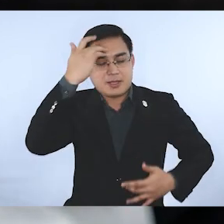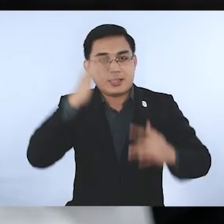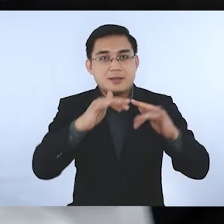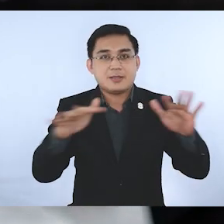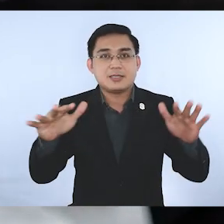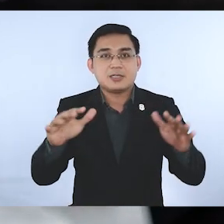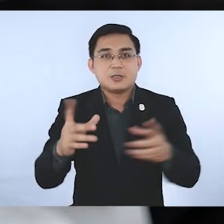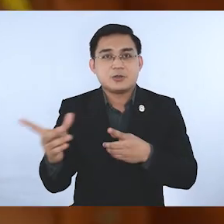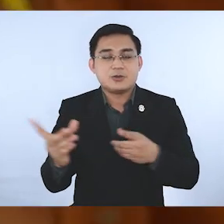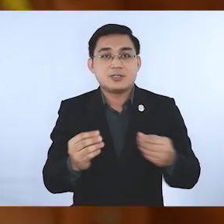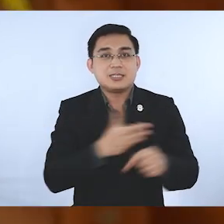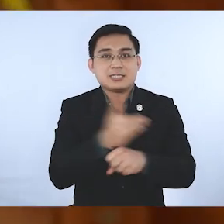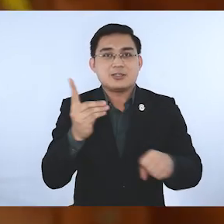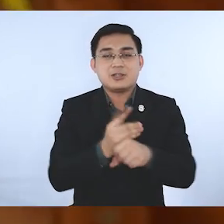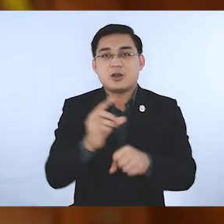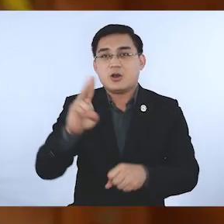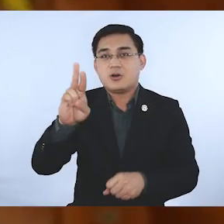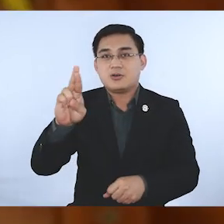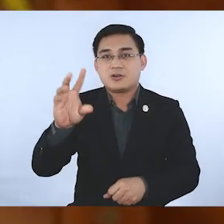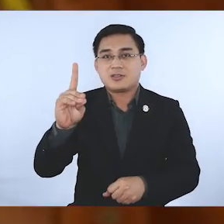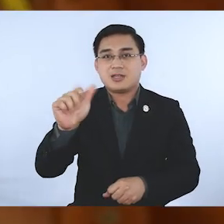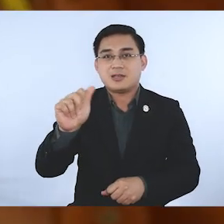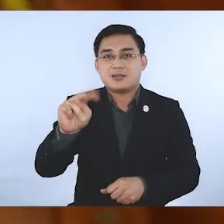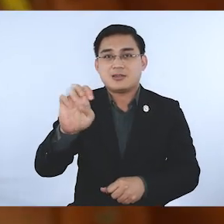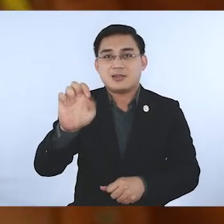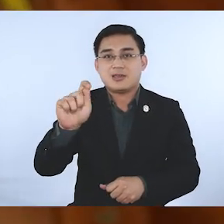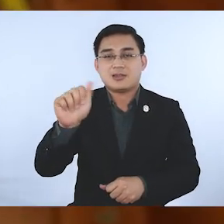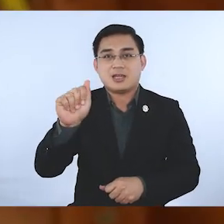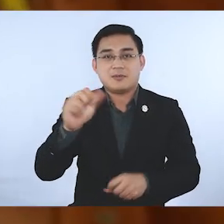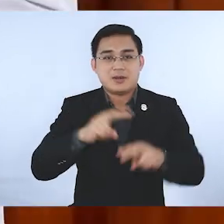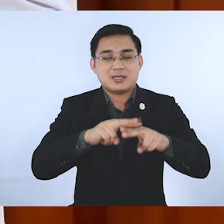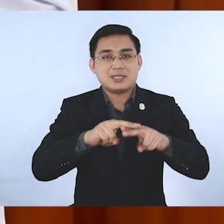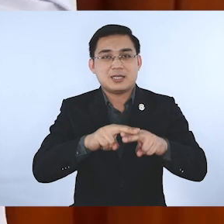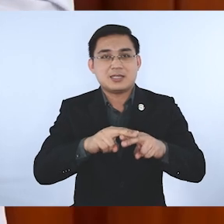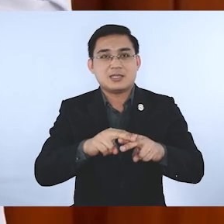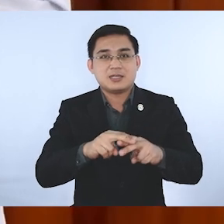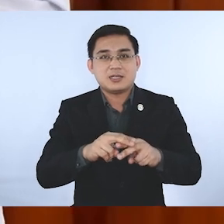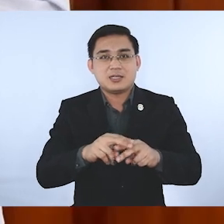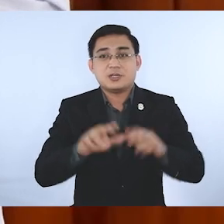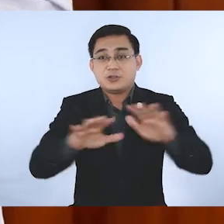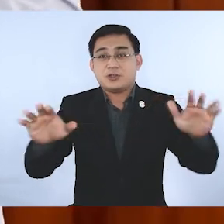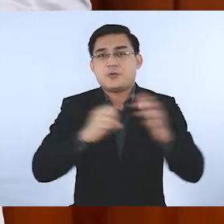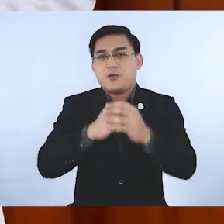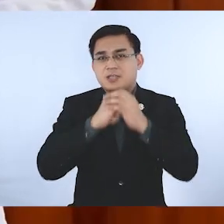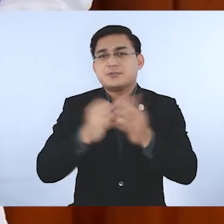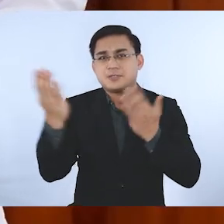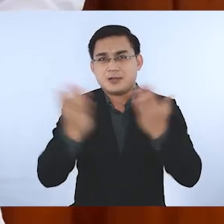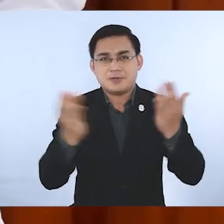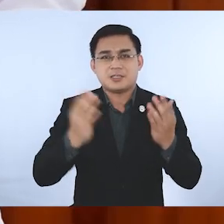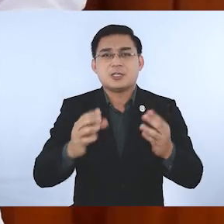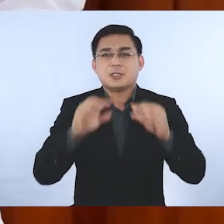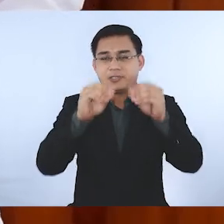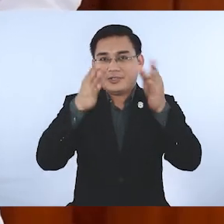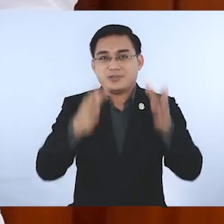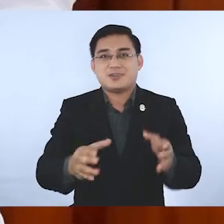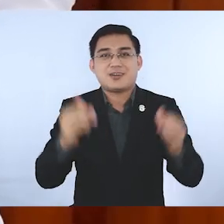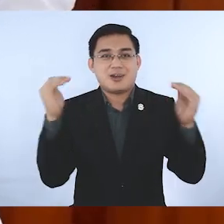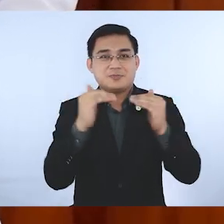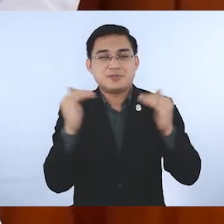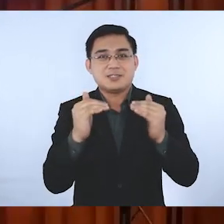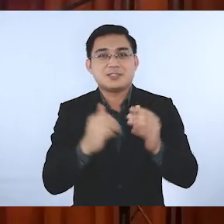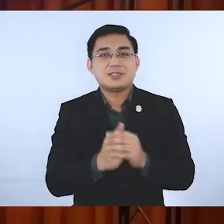pandemya, isinagawa sa distrito ng Urdaneta City, Pangasinan, ang Children's Worship Service Teachers